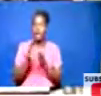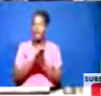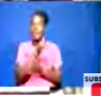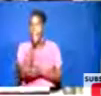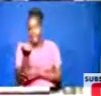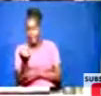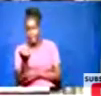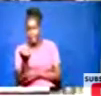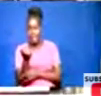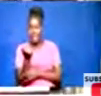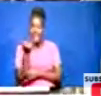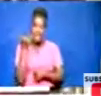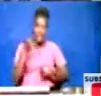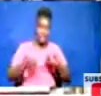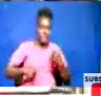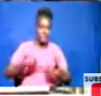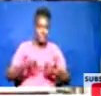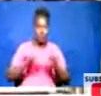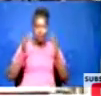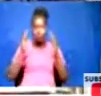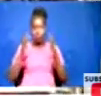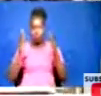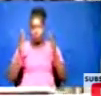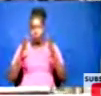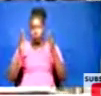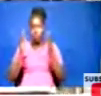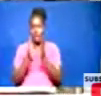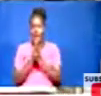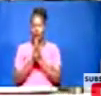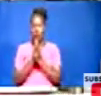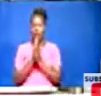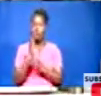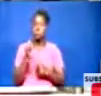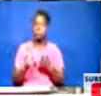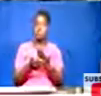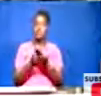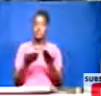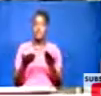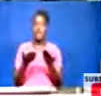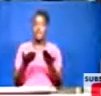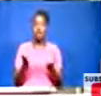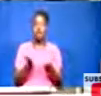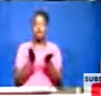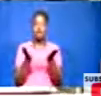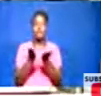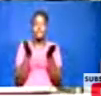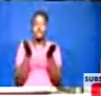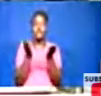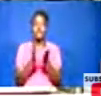wao burudani, shangwe na mbwembwe yaliweza kuatia furaha.